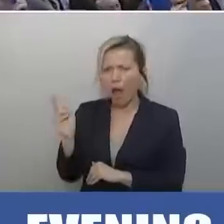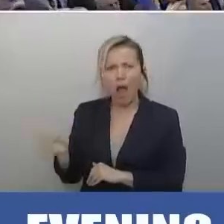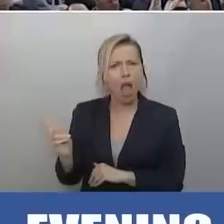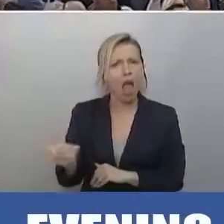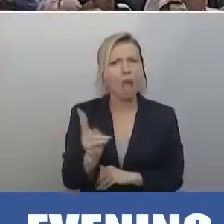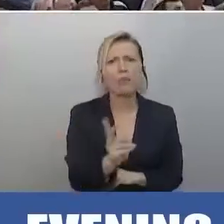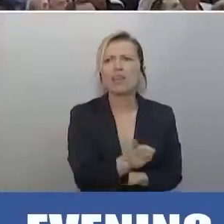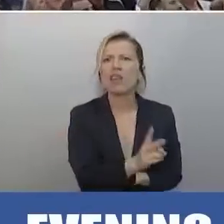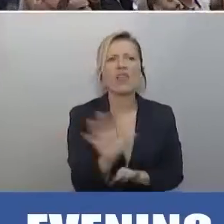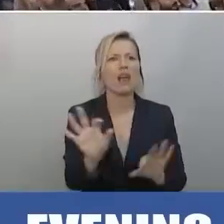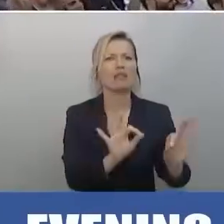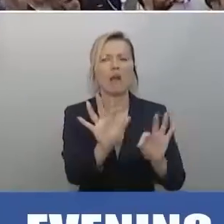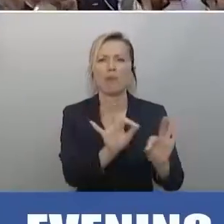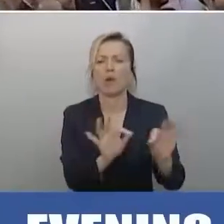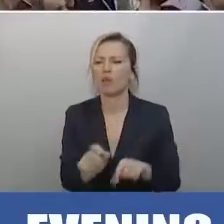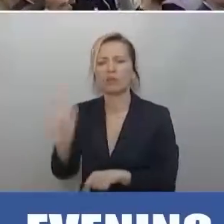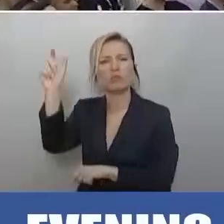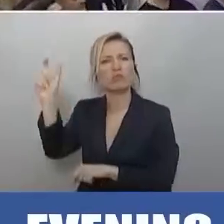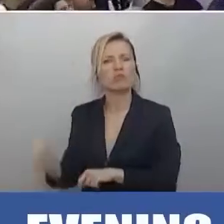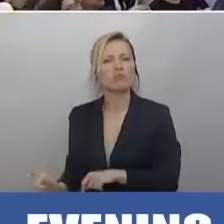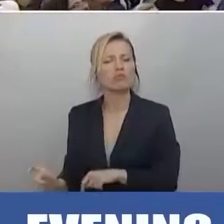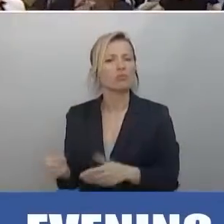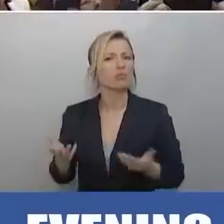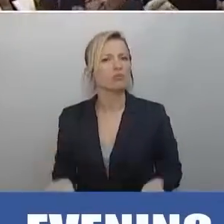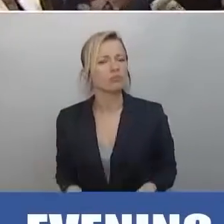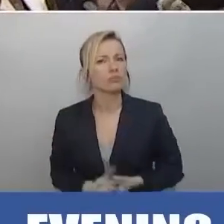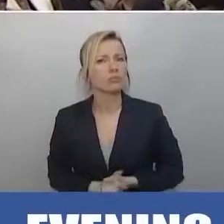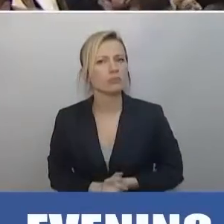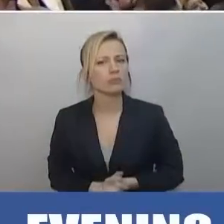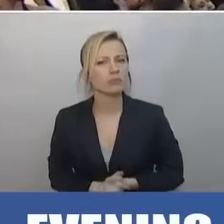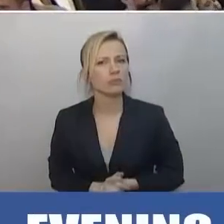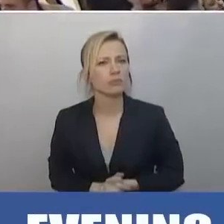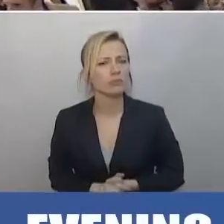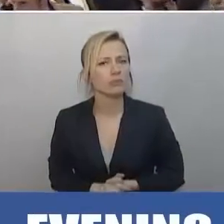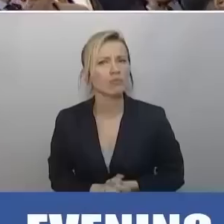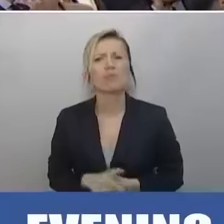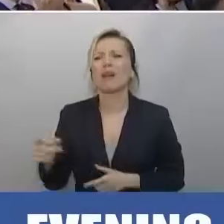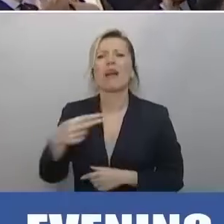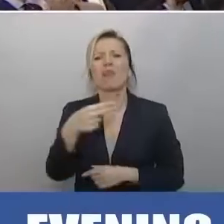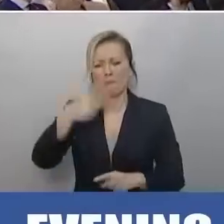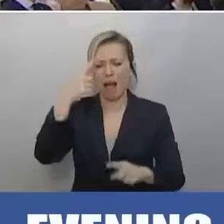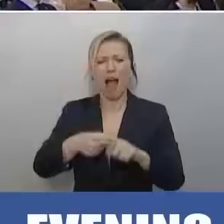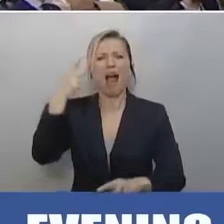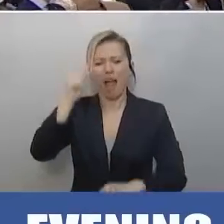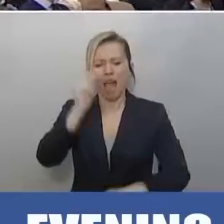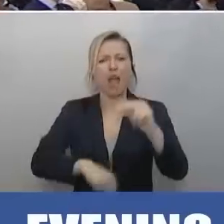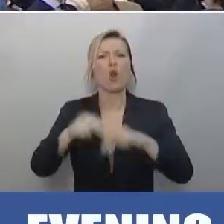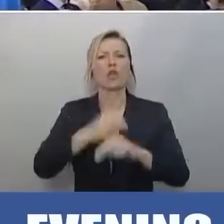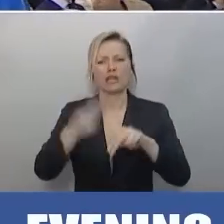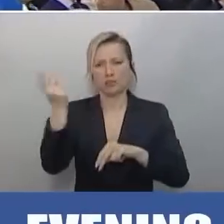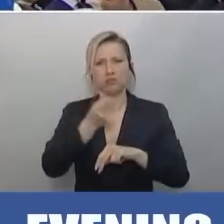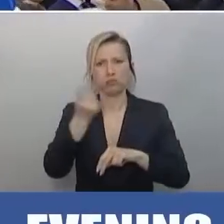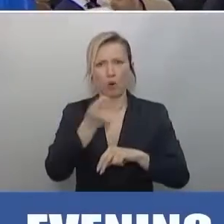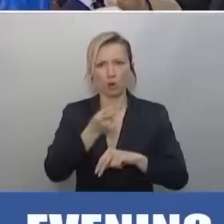Επικίνδυνος, αφού φρόντισε να αφήσει πίσω του την άρκη της απλής αναλογικής. Ποντάροντας πού?